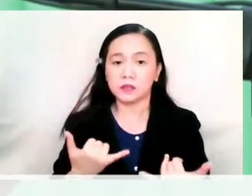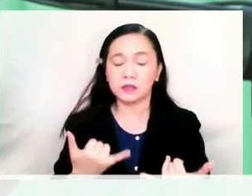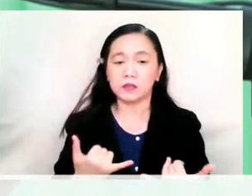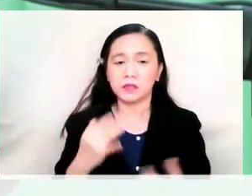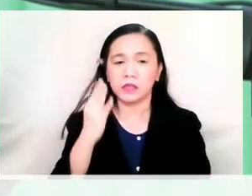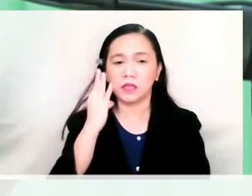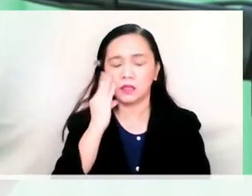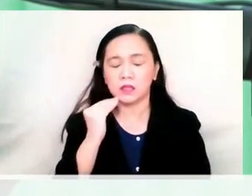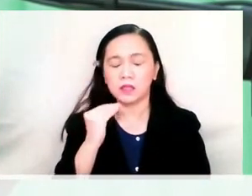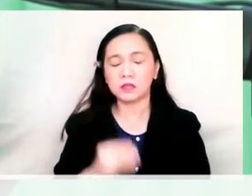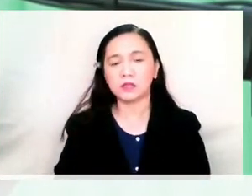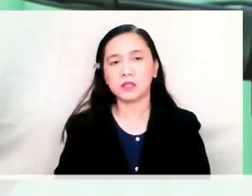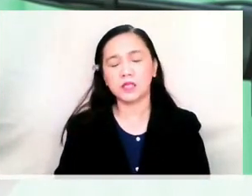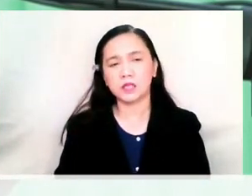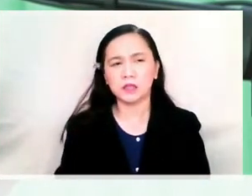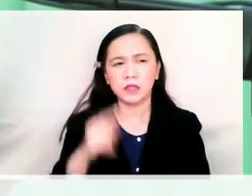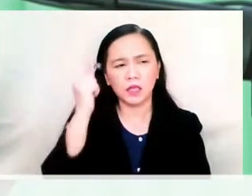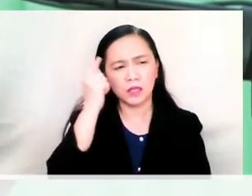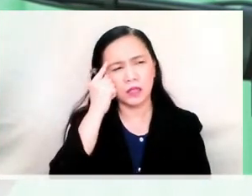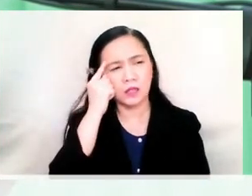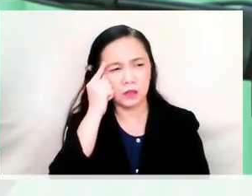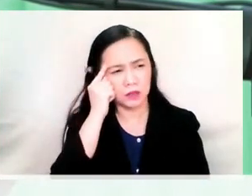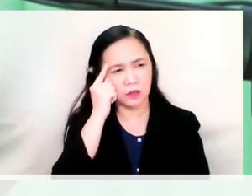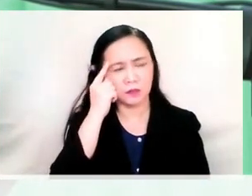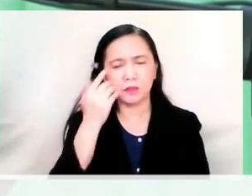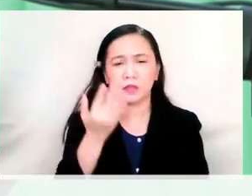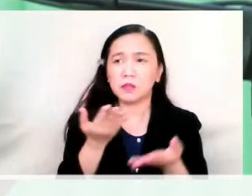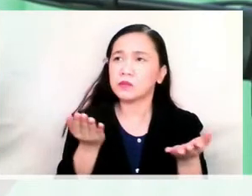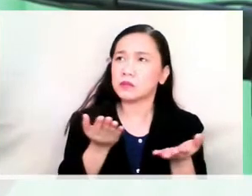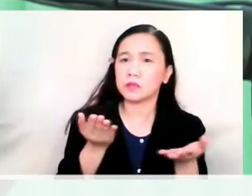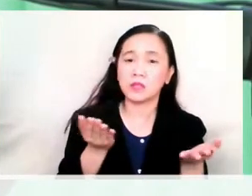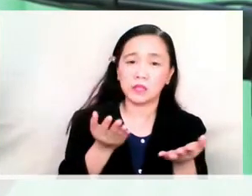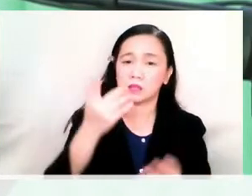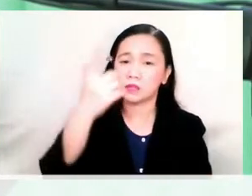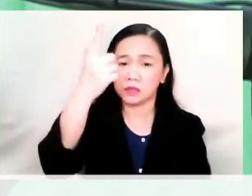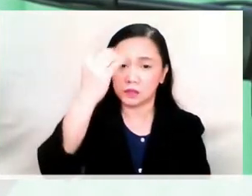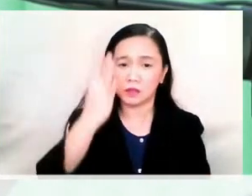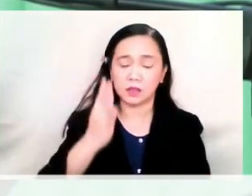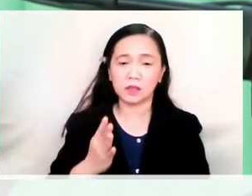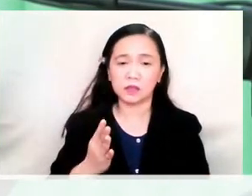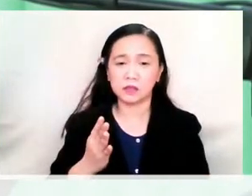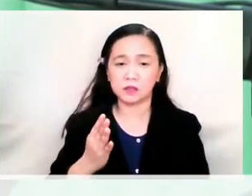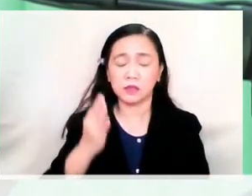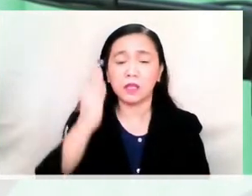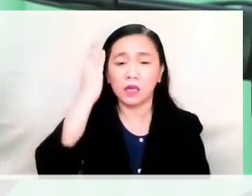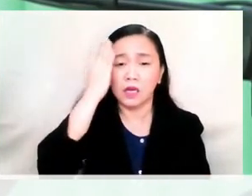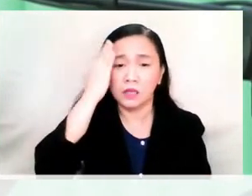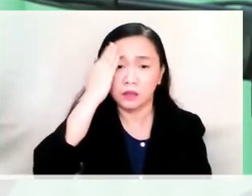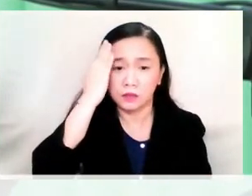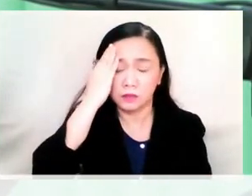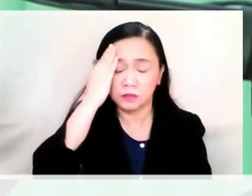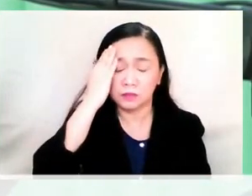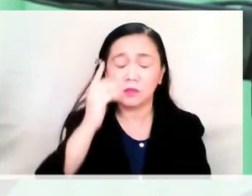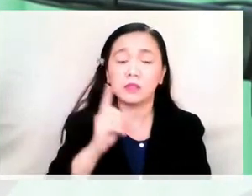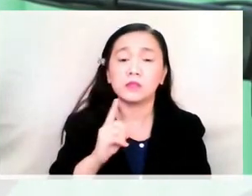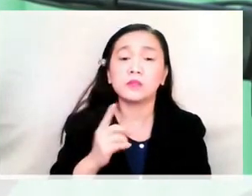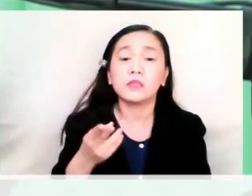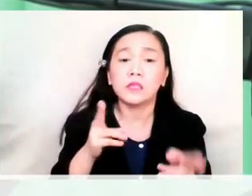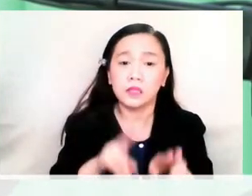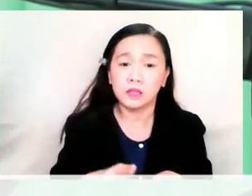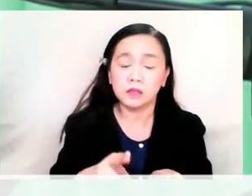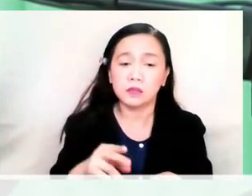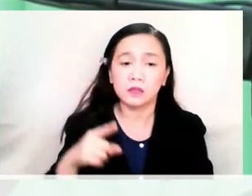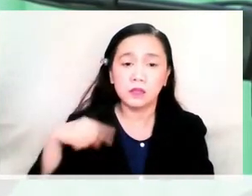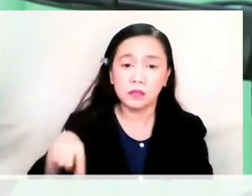mag-isip, nasaan ang Diyos? Alam ba niya ang nangyayari sa atin? Does